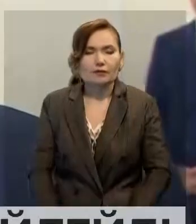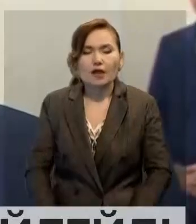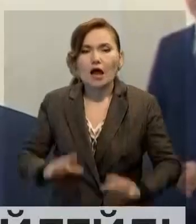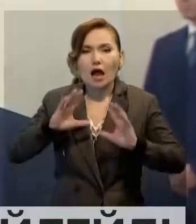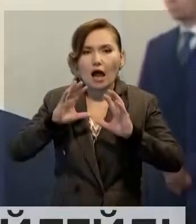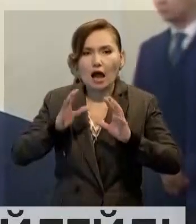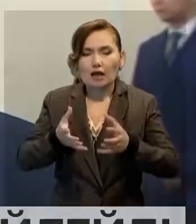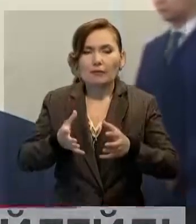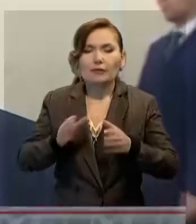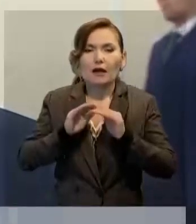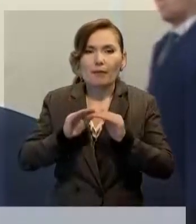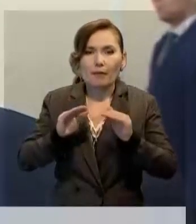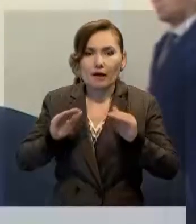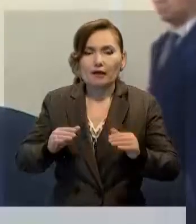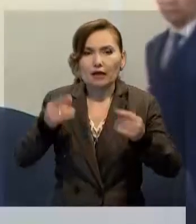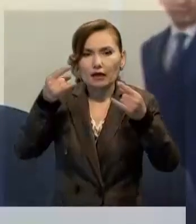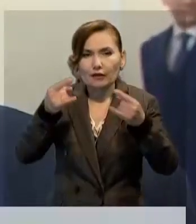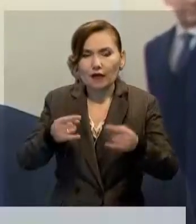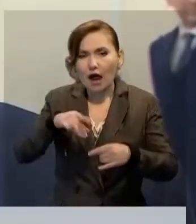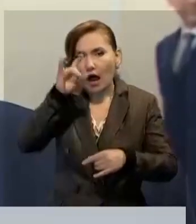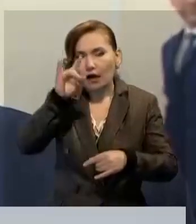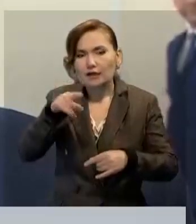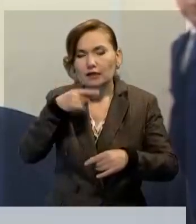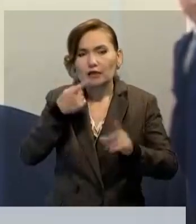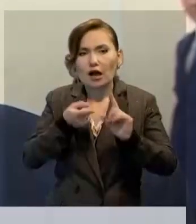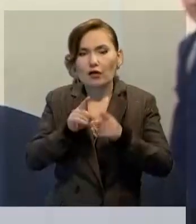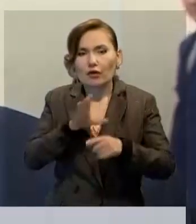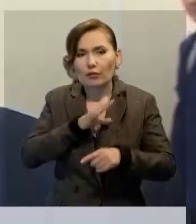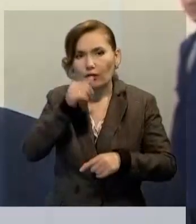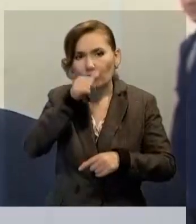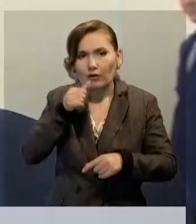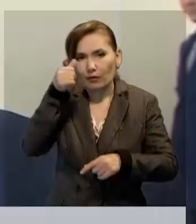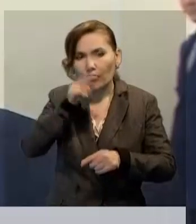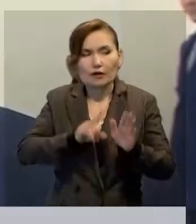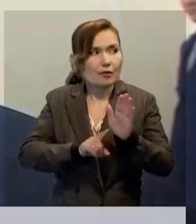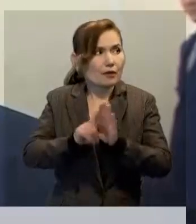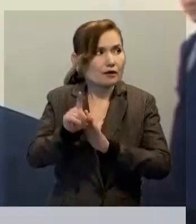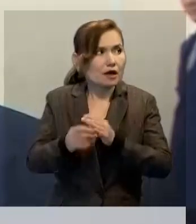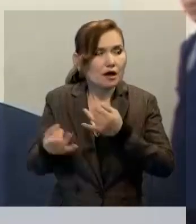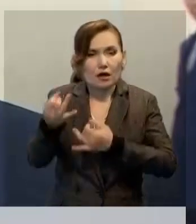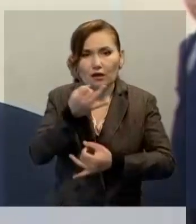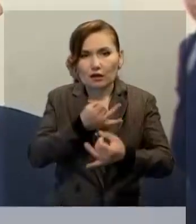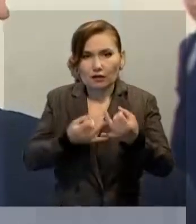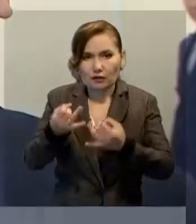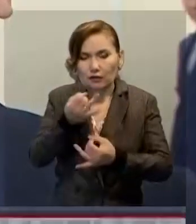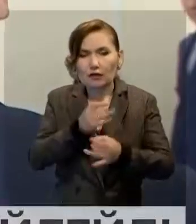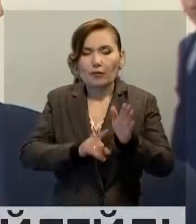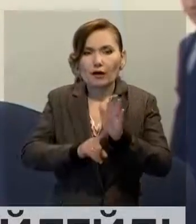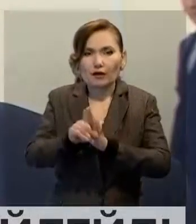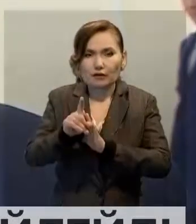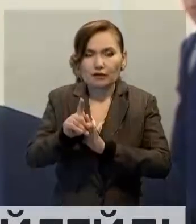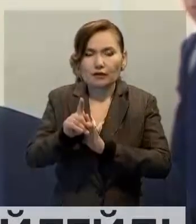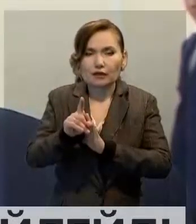Әлемдік балалар телеарналарды қазақ тіліне аудару. Былтырдан келіссөздер басталды. Оның